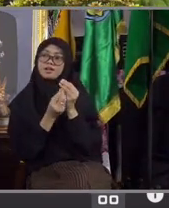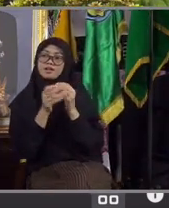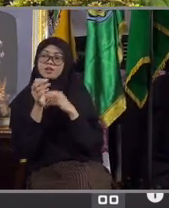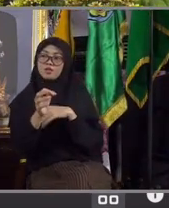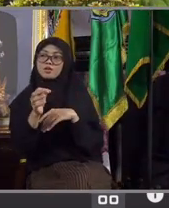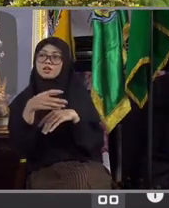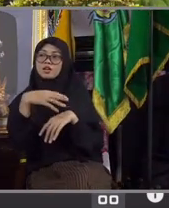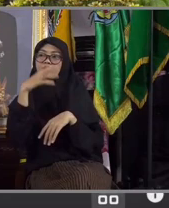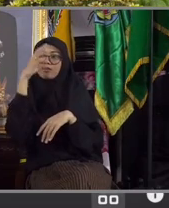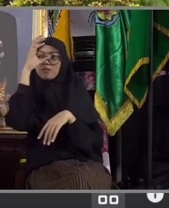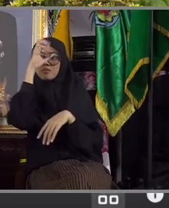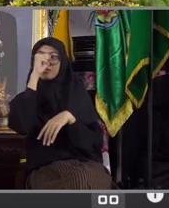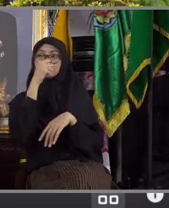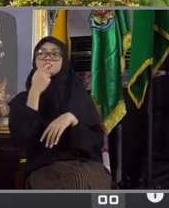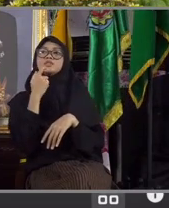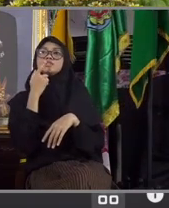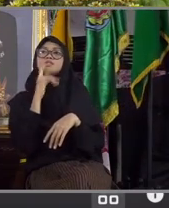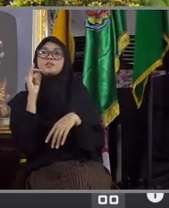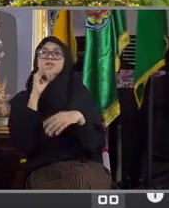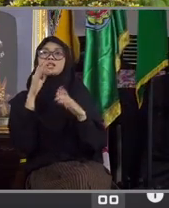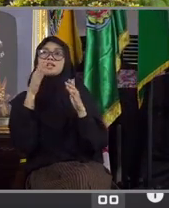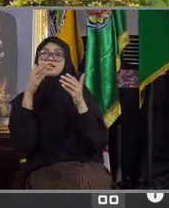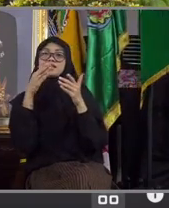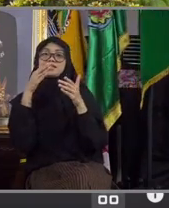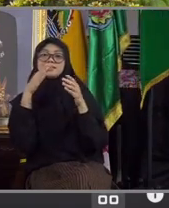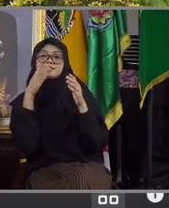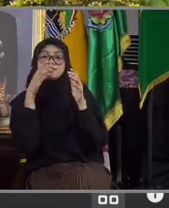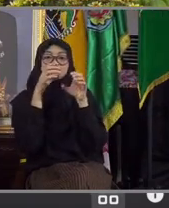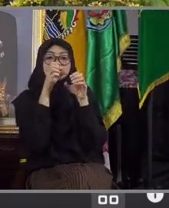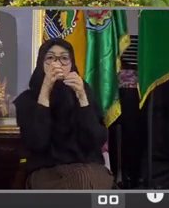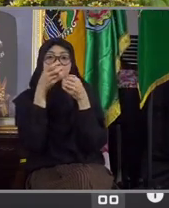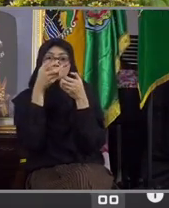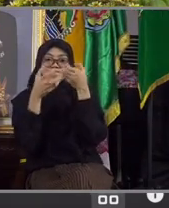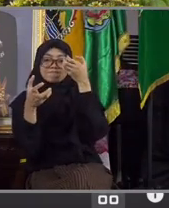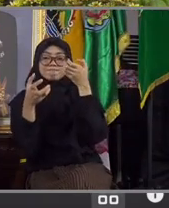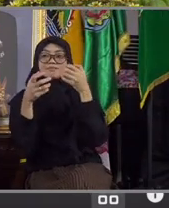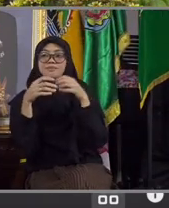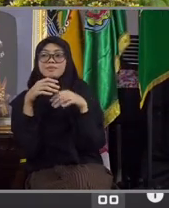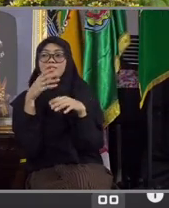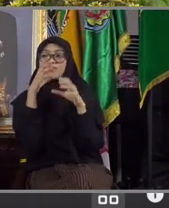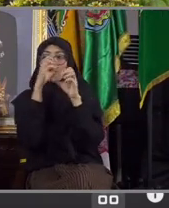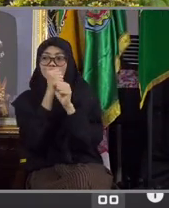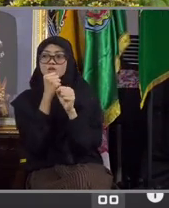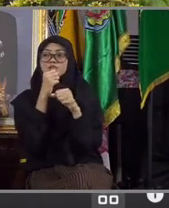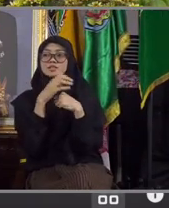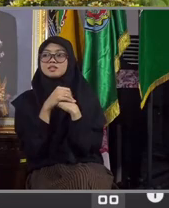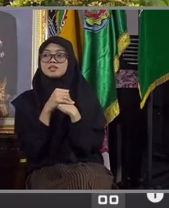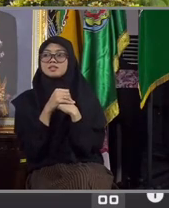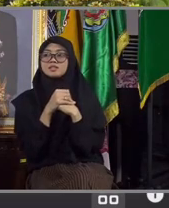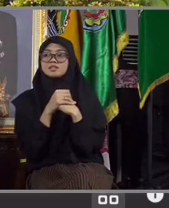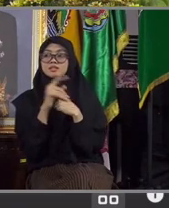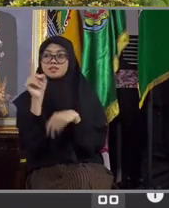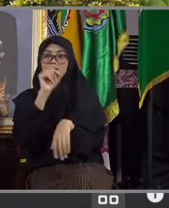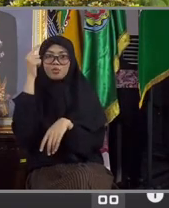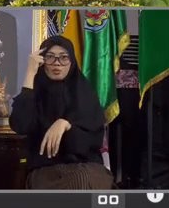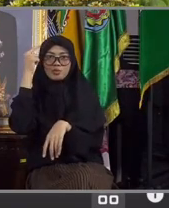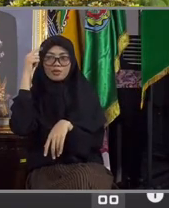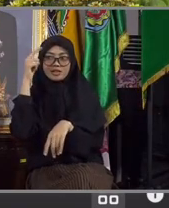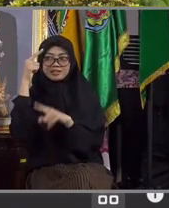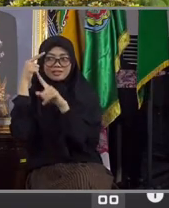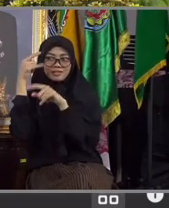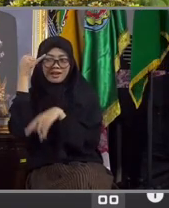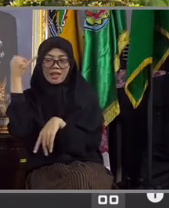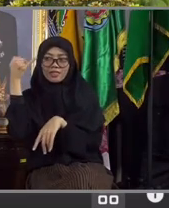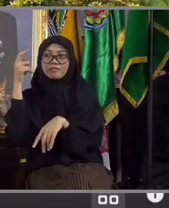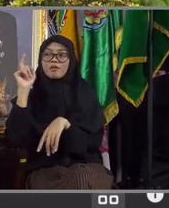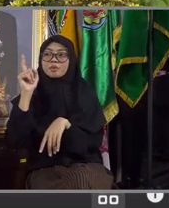perhatiannya selalu asimetris, anti mainstream. Jangan salah ya, yang